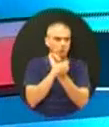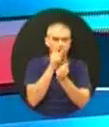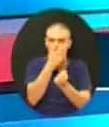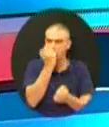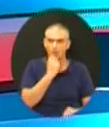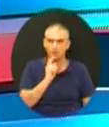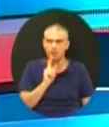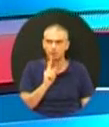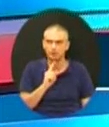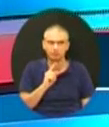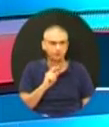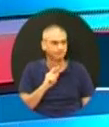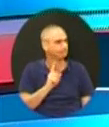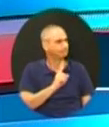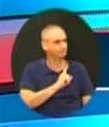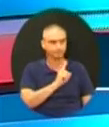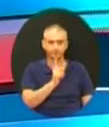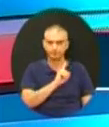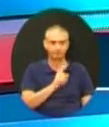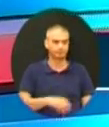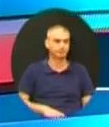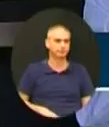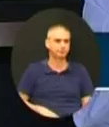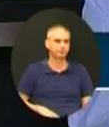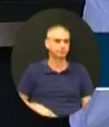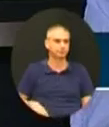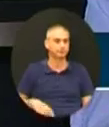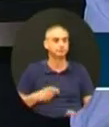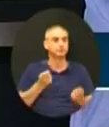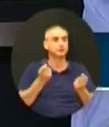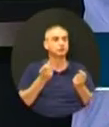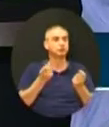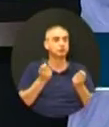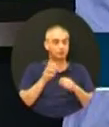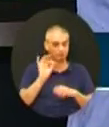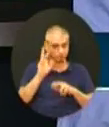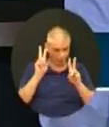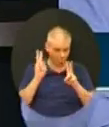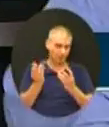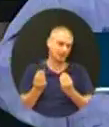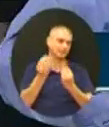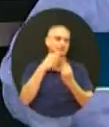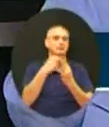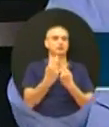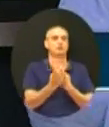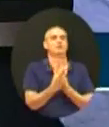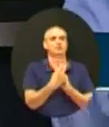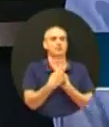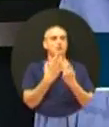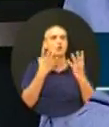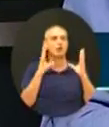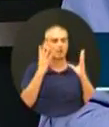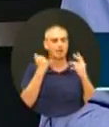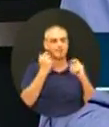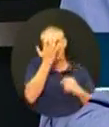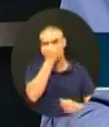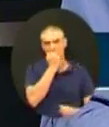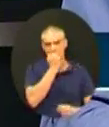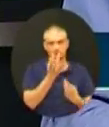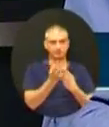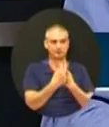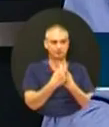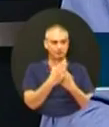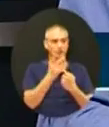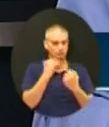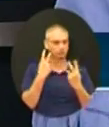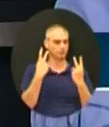מחמאס. לא, לא. על השובטים של הפתח הצטרפו גם עשרות חמאסניקים מהצד,